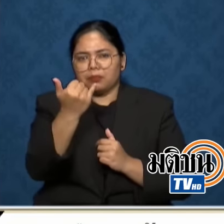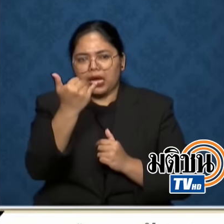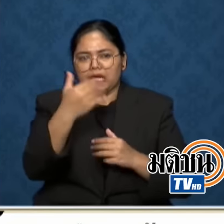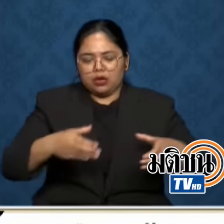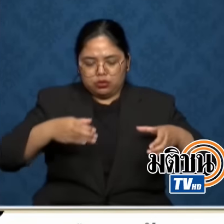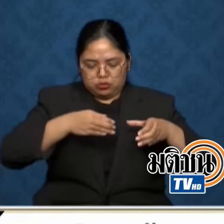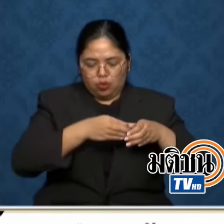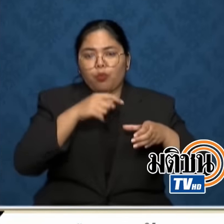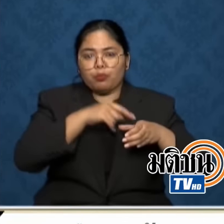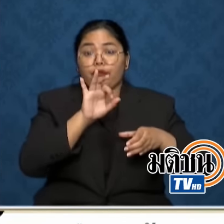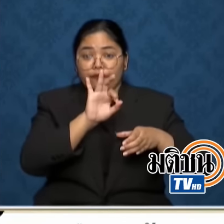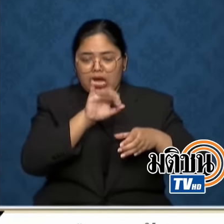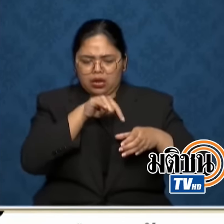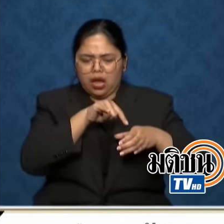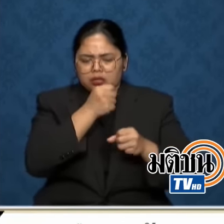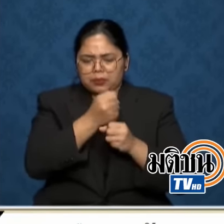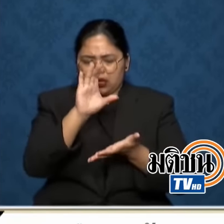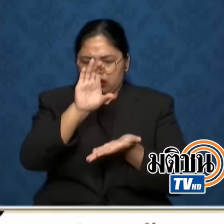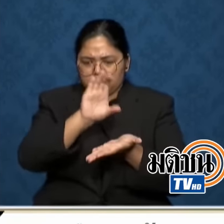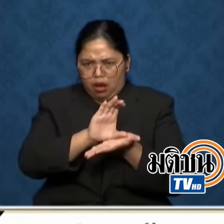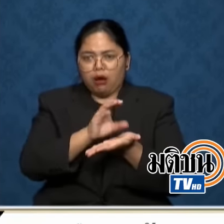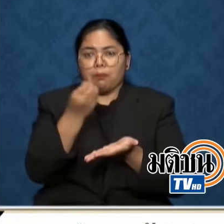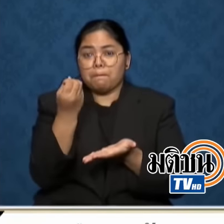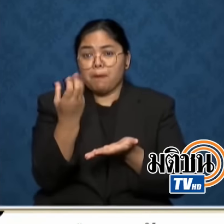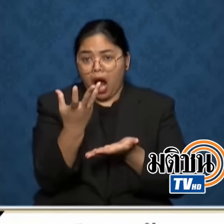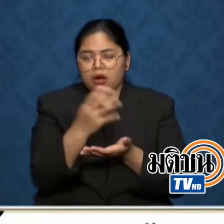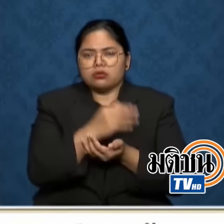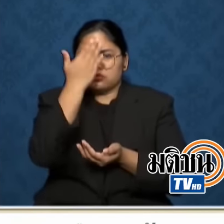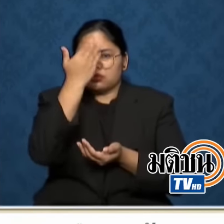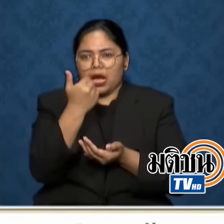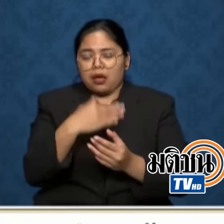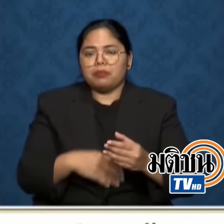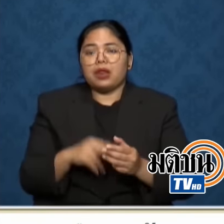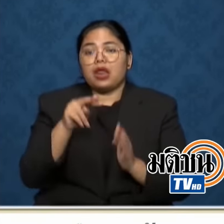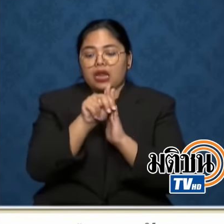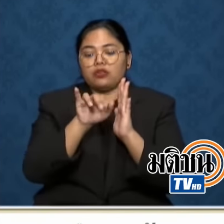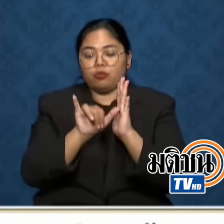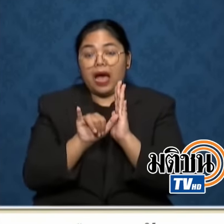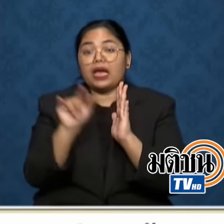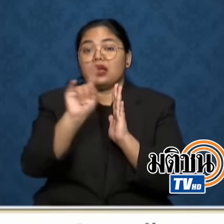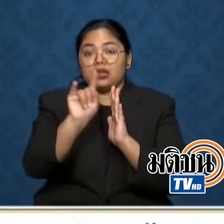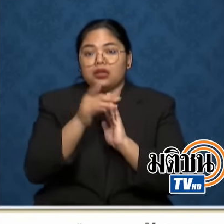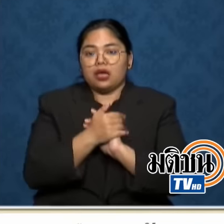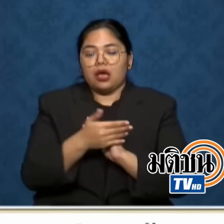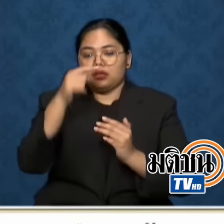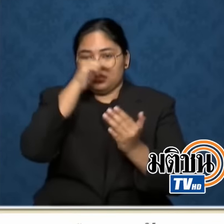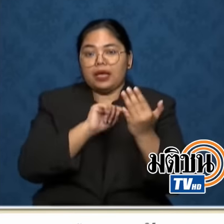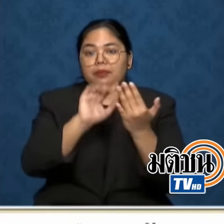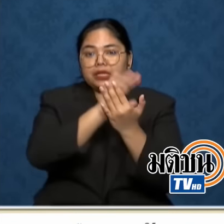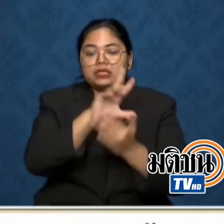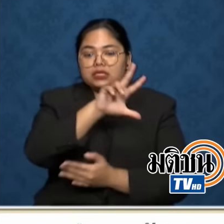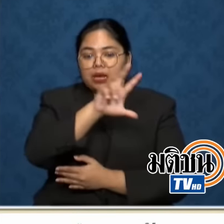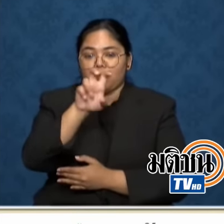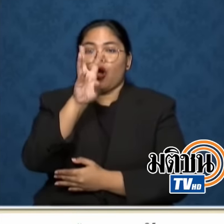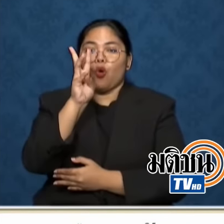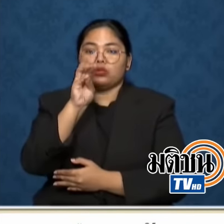จังผมไปดูในร้านเลยครับออก NBT เขาบอกว่ามีนโยบายนี้ครับประเทศไทยครับ365วันเ